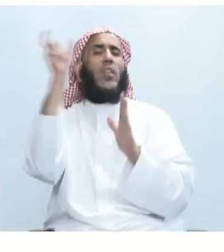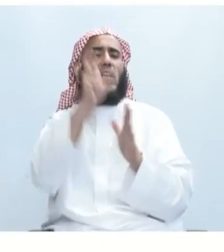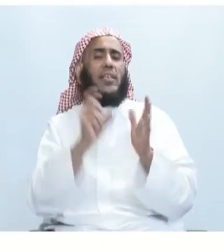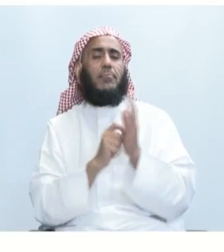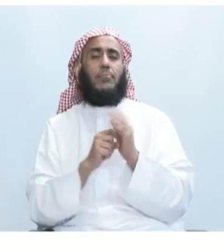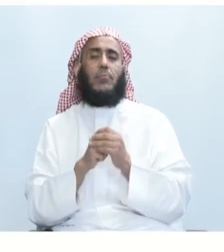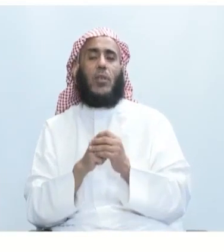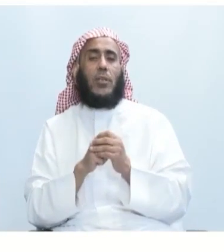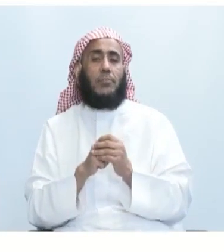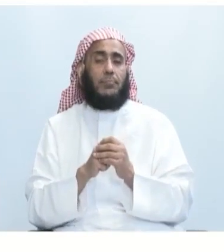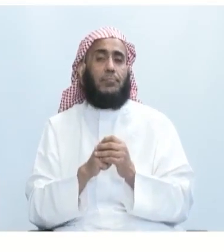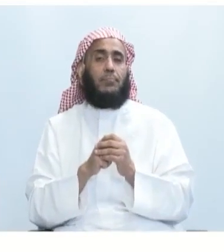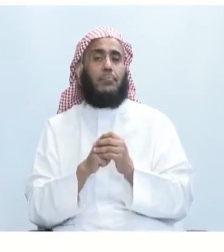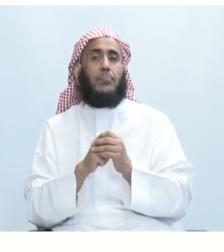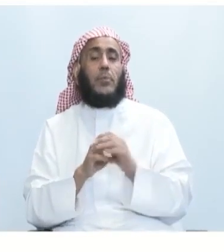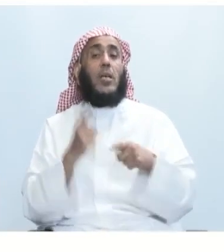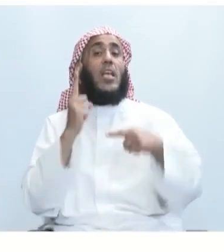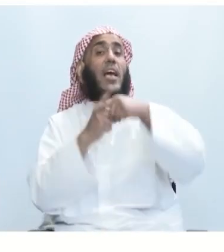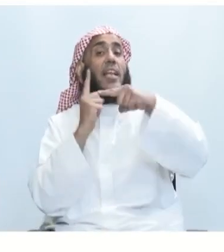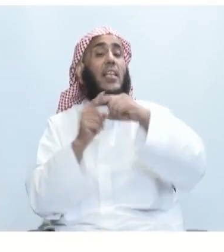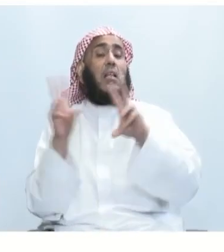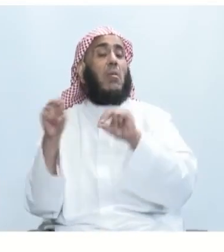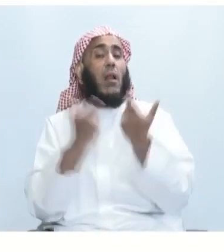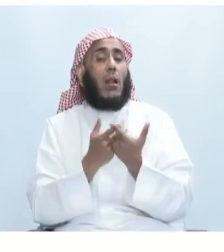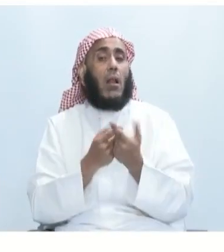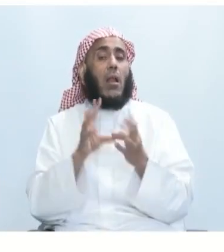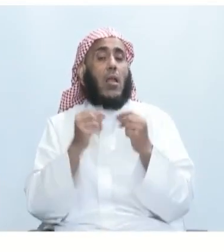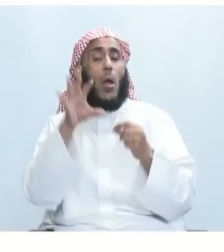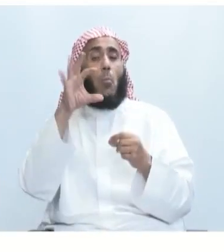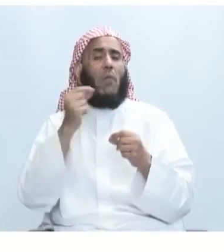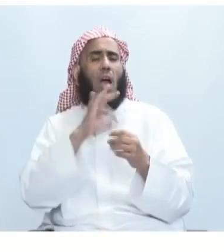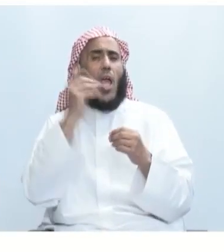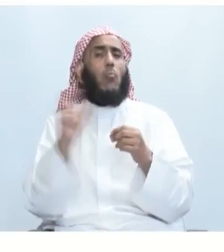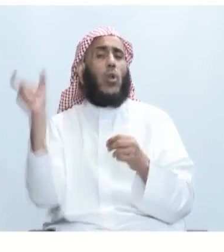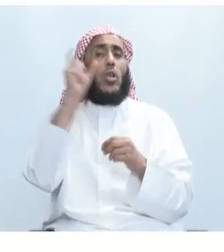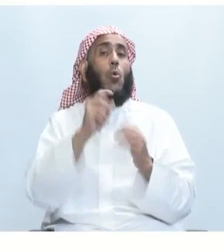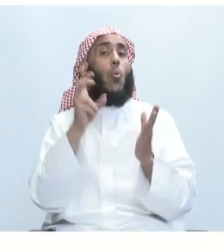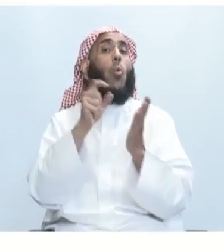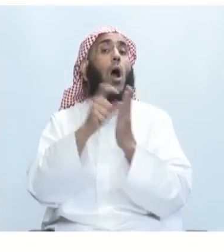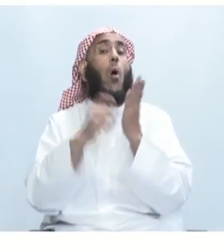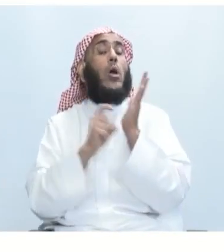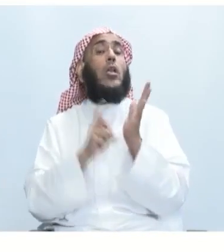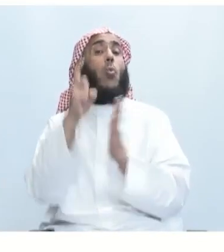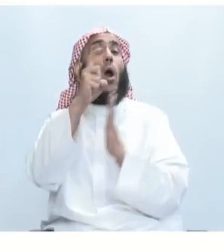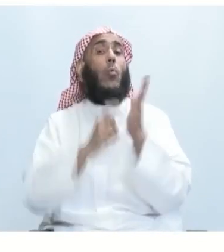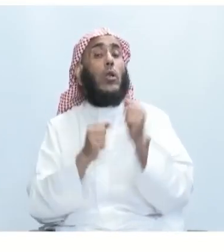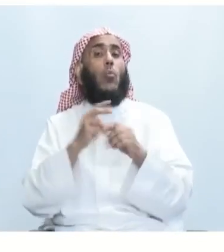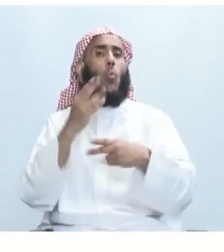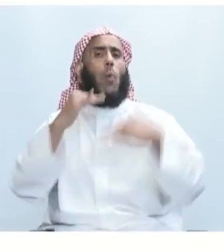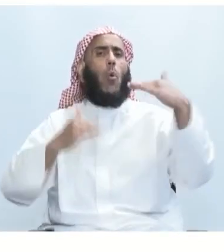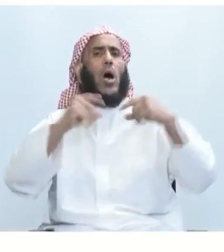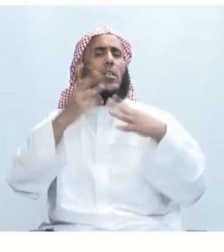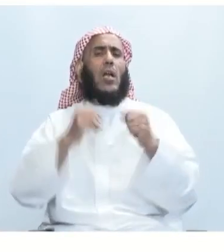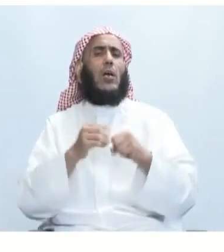معلومات ومفاهيم ونظريات الرياضيات مثلا هي مفاهيم ونظريات وقوانين ومعادلات وطرق